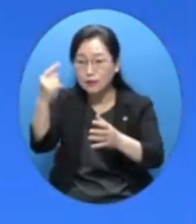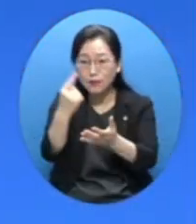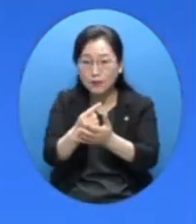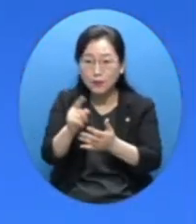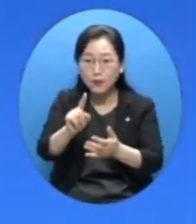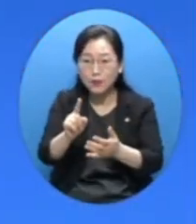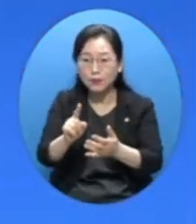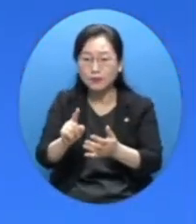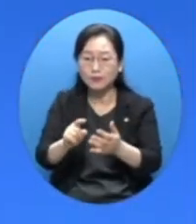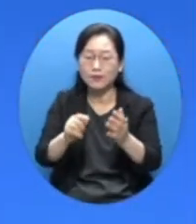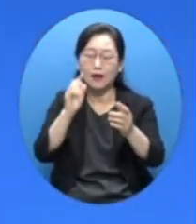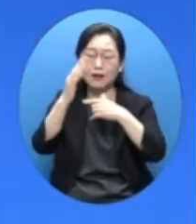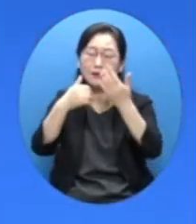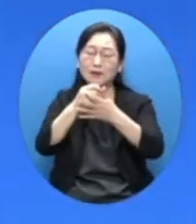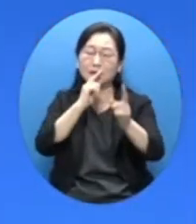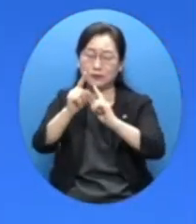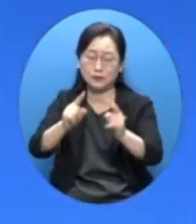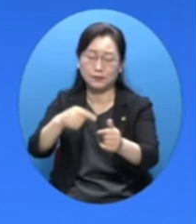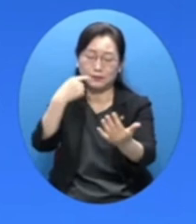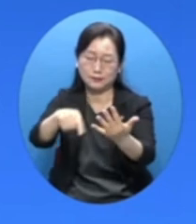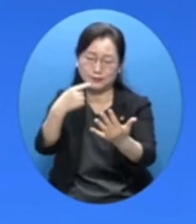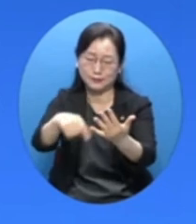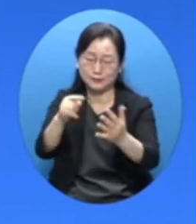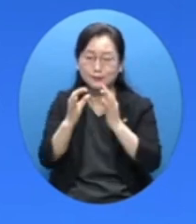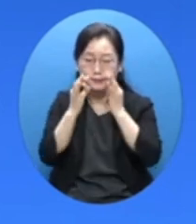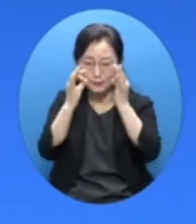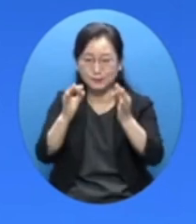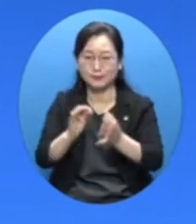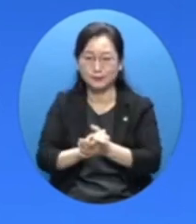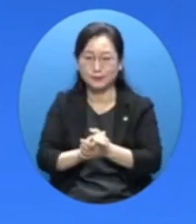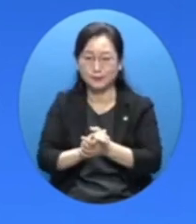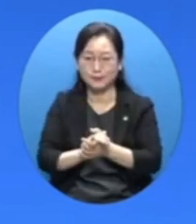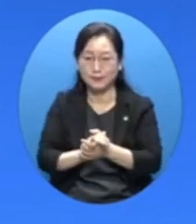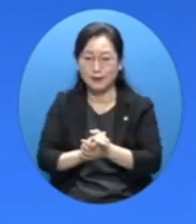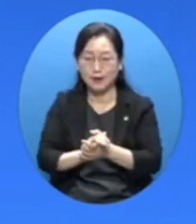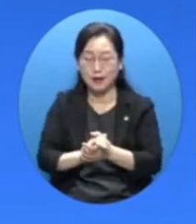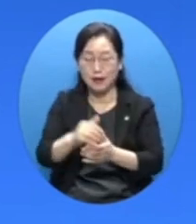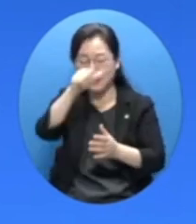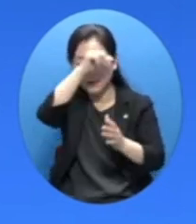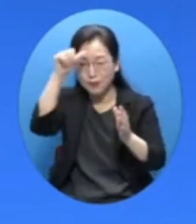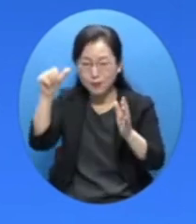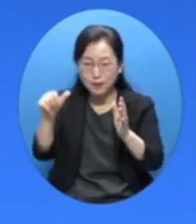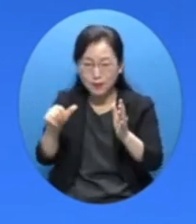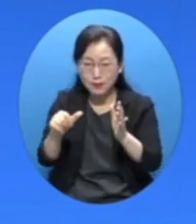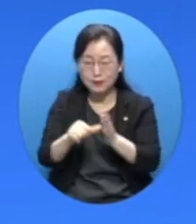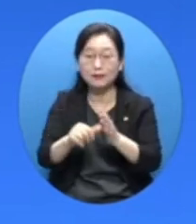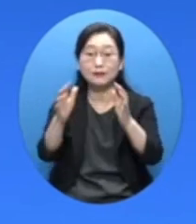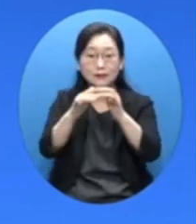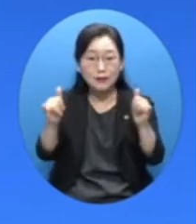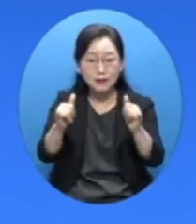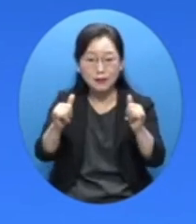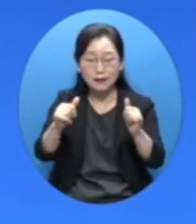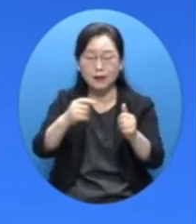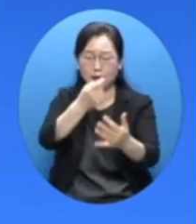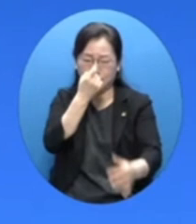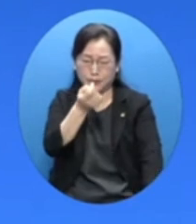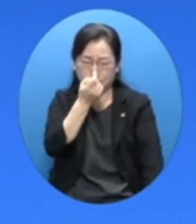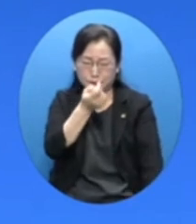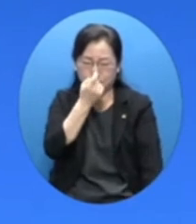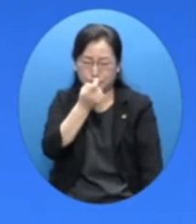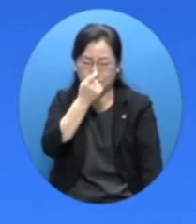일에 힘 주셨습니다 만물의 영장인 사람은 한 평생 배우고 또 배워야